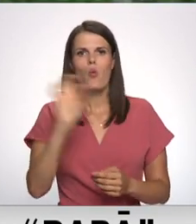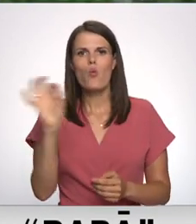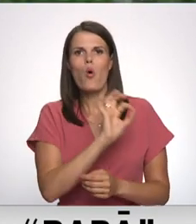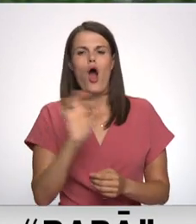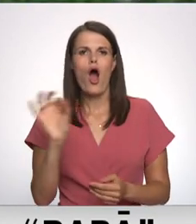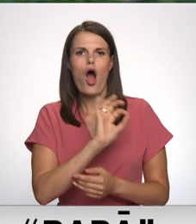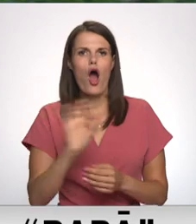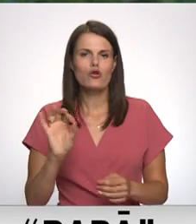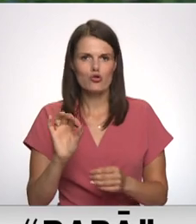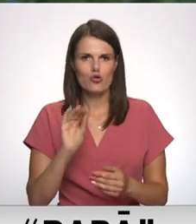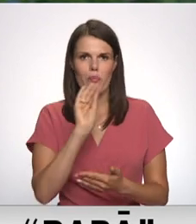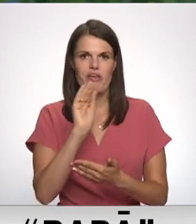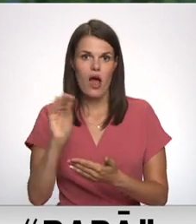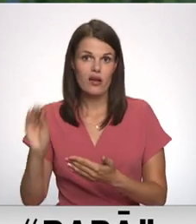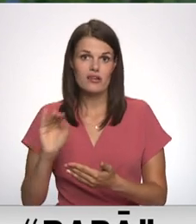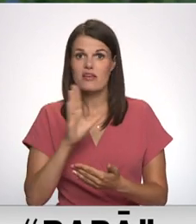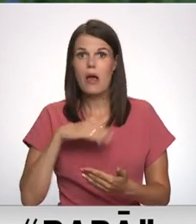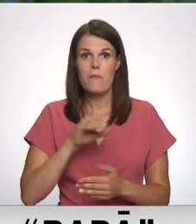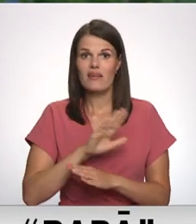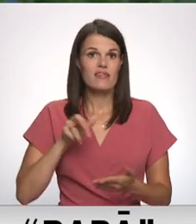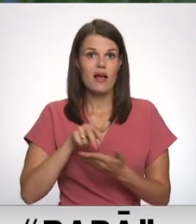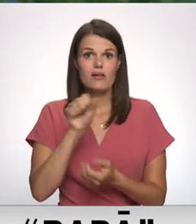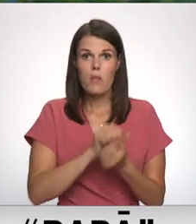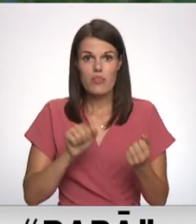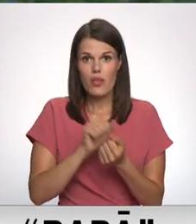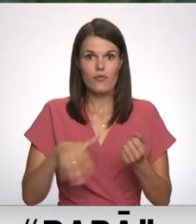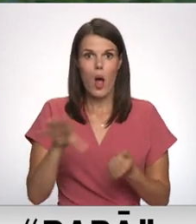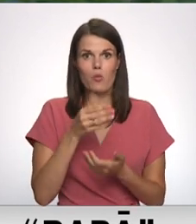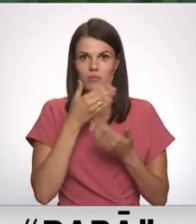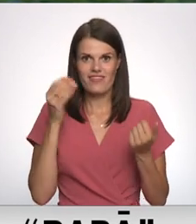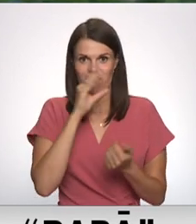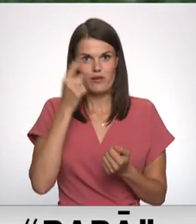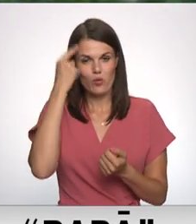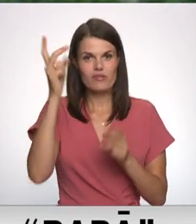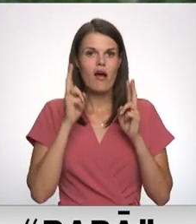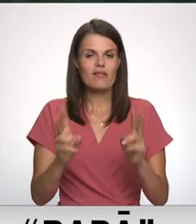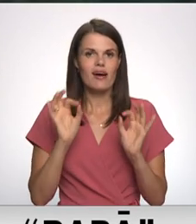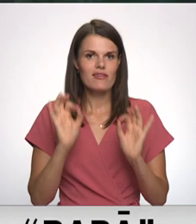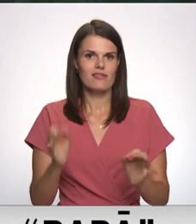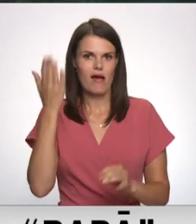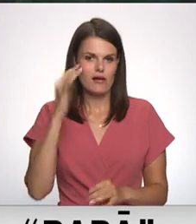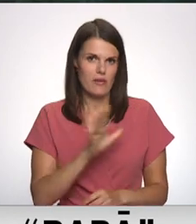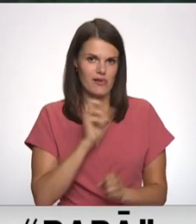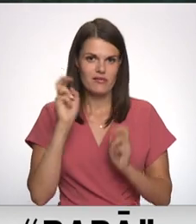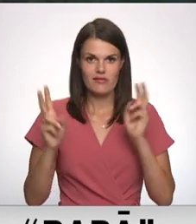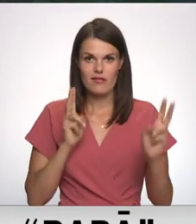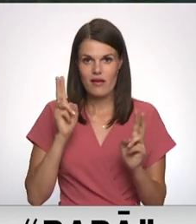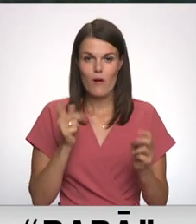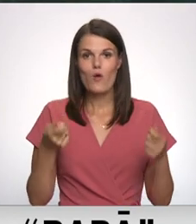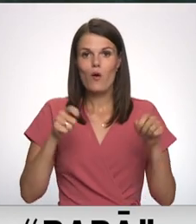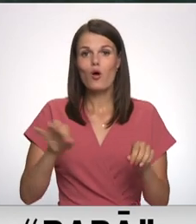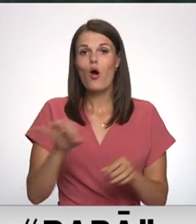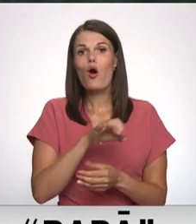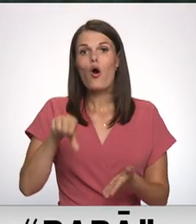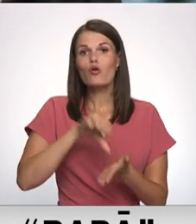mēs neizējam dabā, tad mums godvārds nav nekādas iespējas vairs uzzināt, kā tas ir skanējis. Noslēguma koncertā piedalīsies